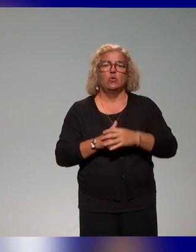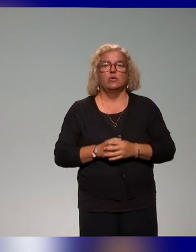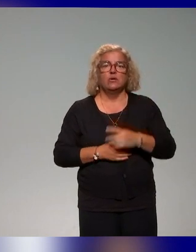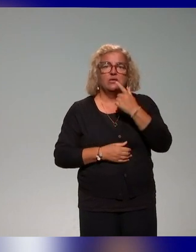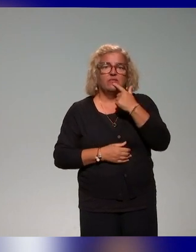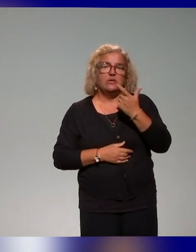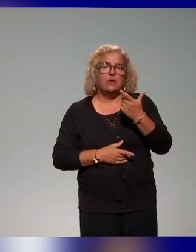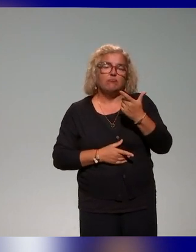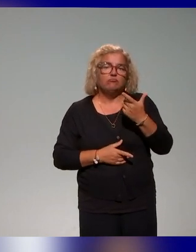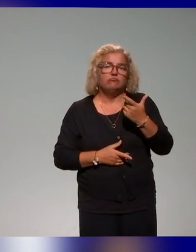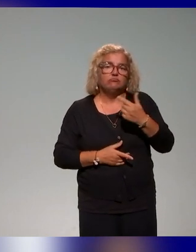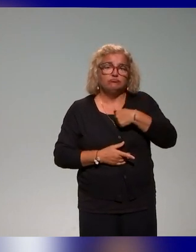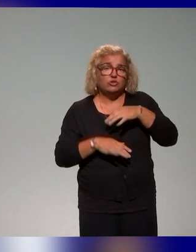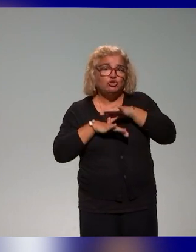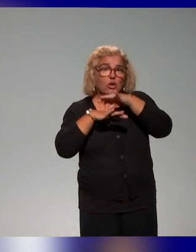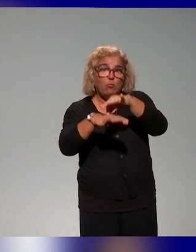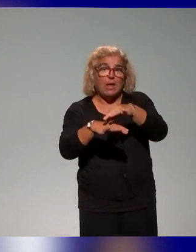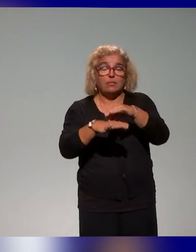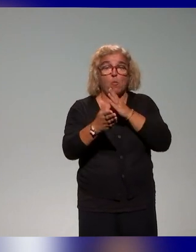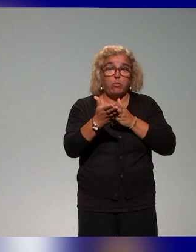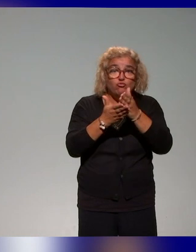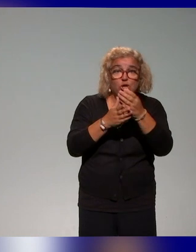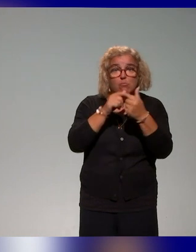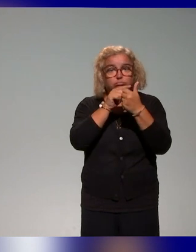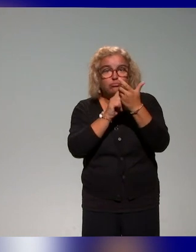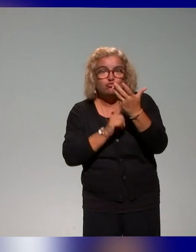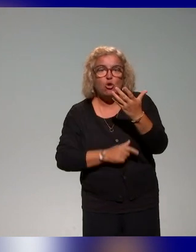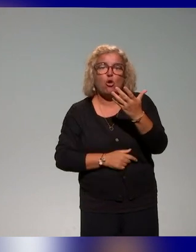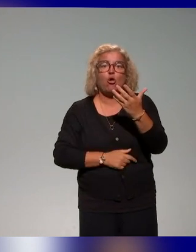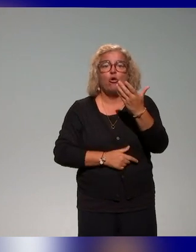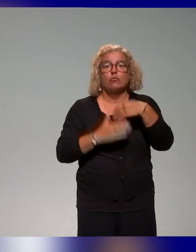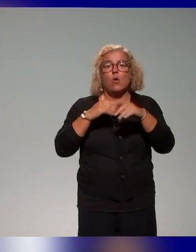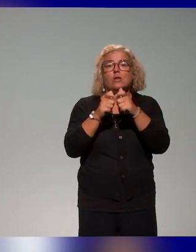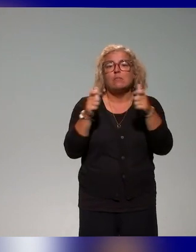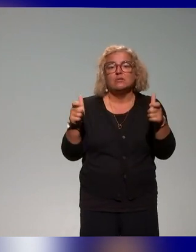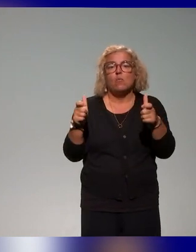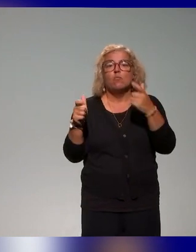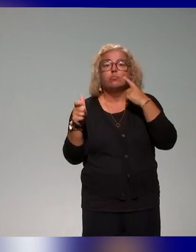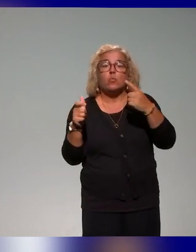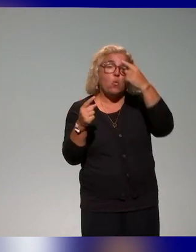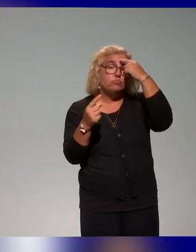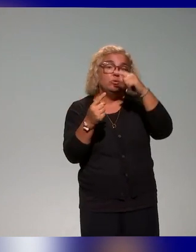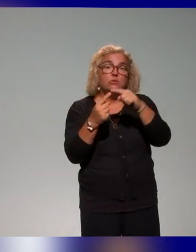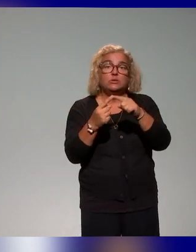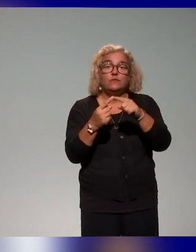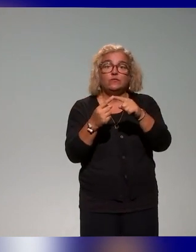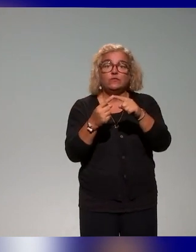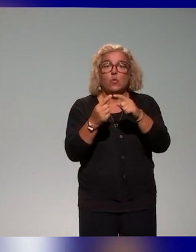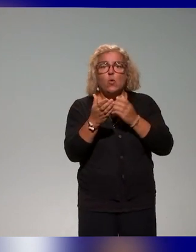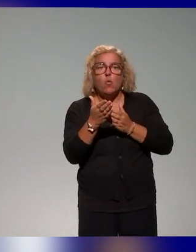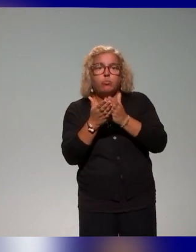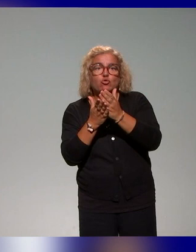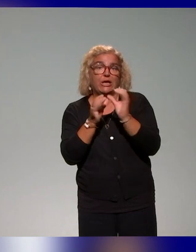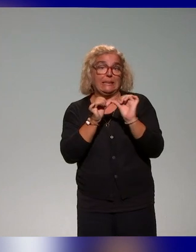l'ingénierie pédagogique, pour lequel j'accompagne un certain nombre de projets de l'établissement, notamment pour les projets